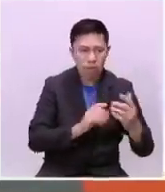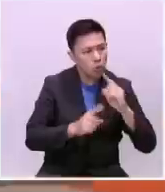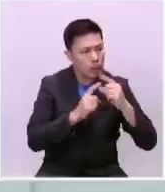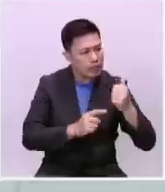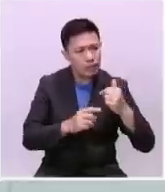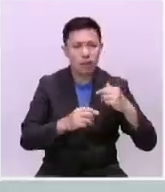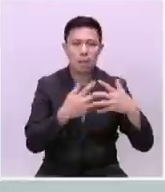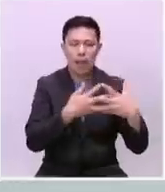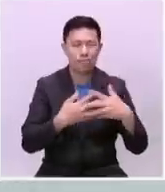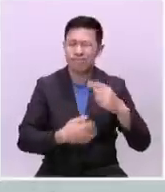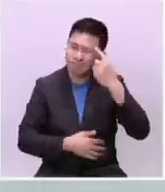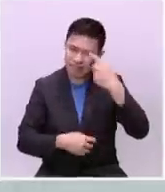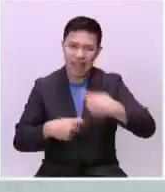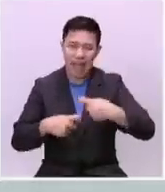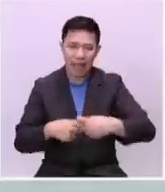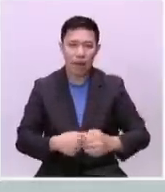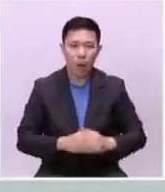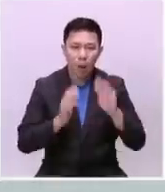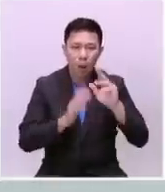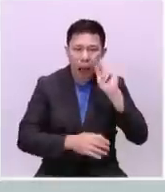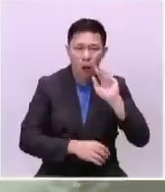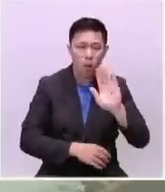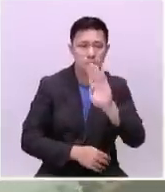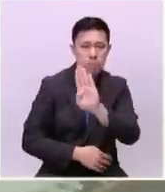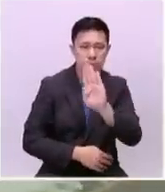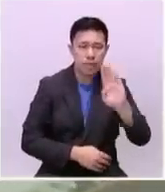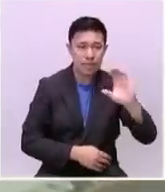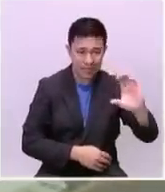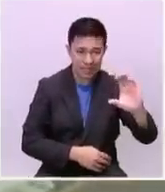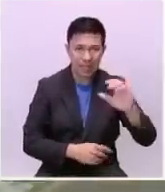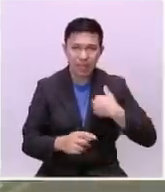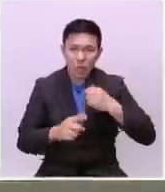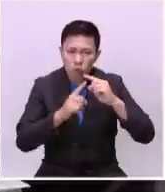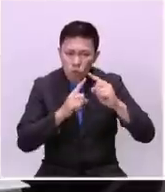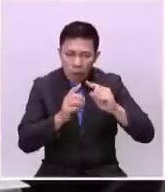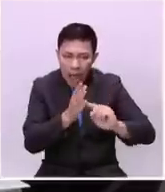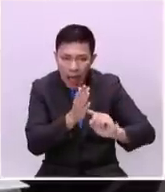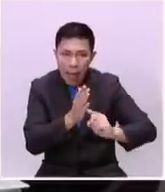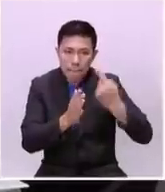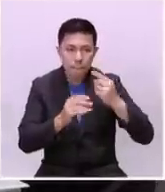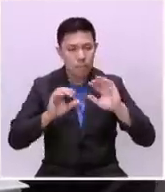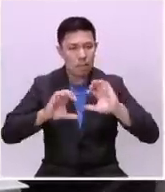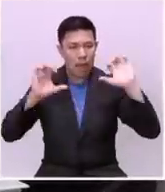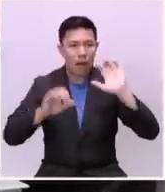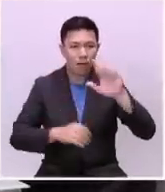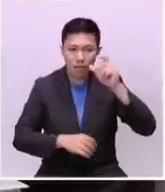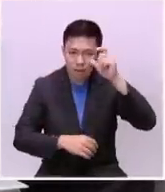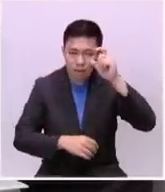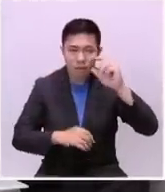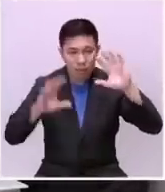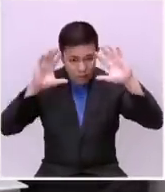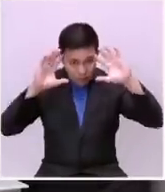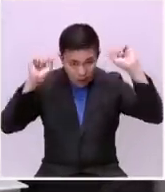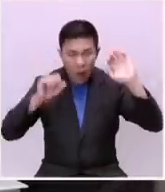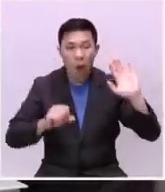ส่วนบาบาร่าไซอุเชอร์ผู้สื่อข่าวของ BBC บอกว่าการหารือนี้เป็นเวทีแรกที่รัฐบาลของนายไบเดนจะแสดงออกต่อโล